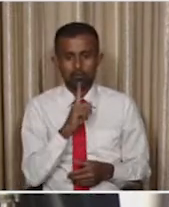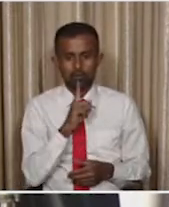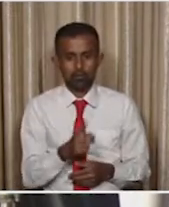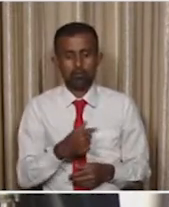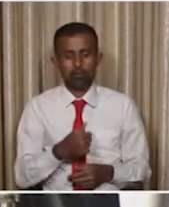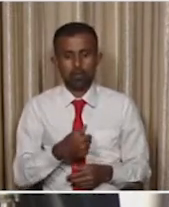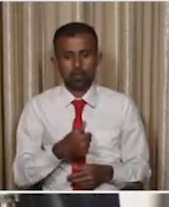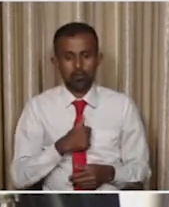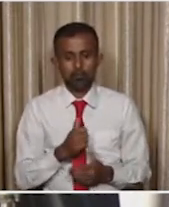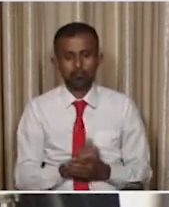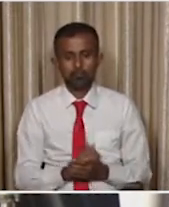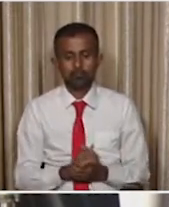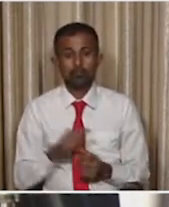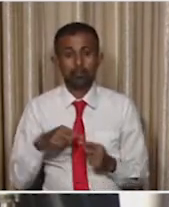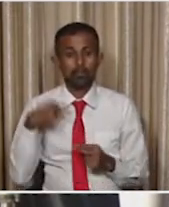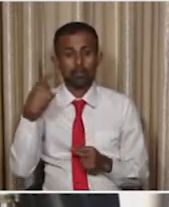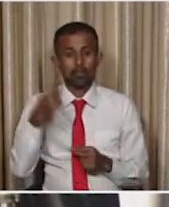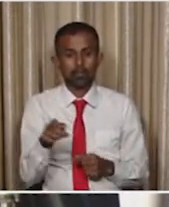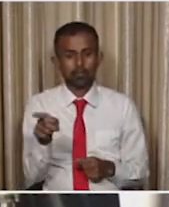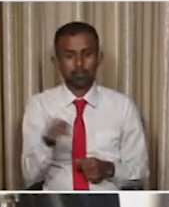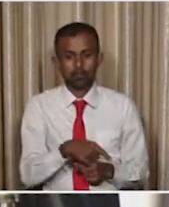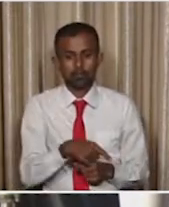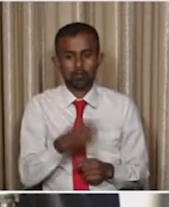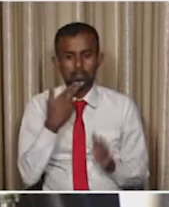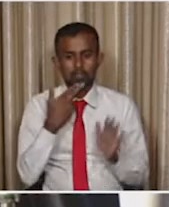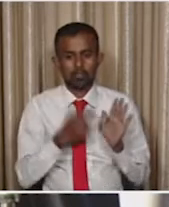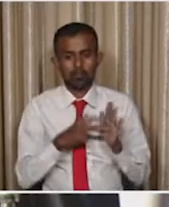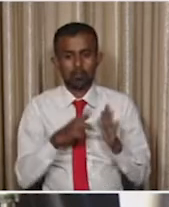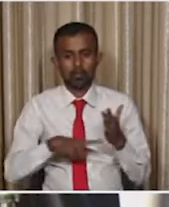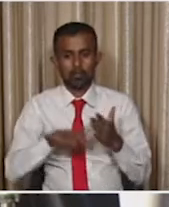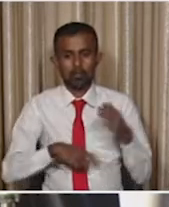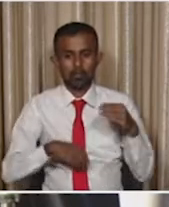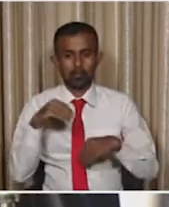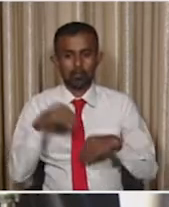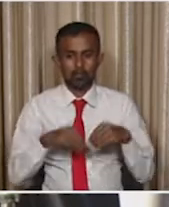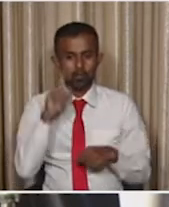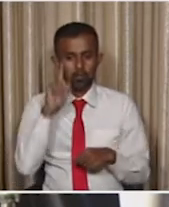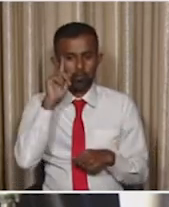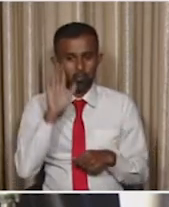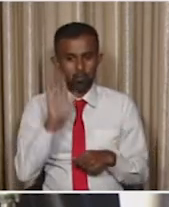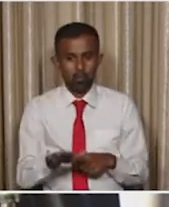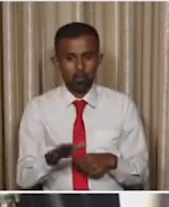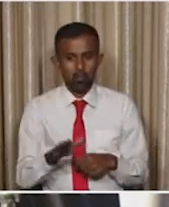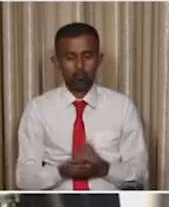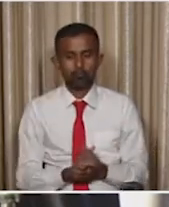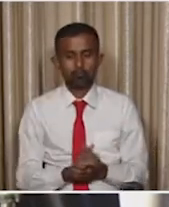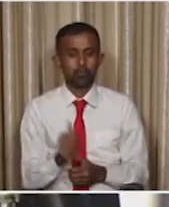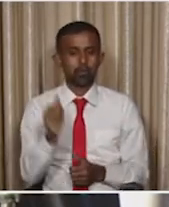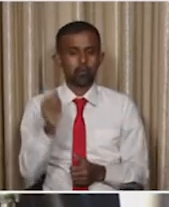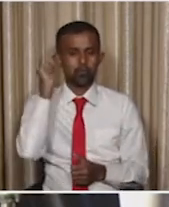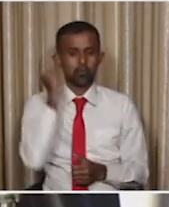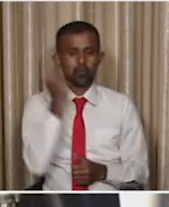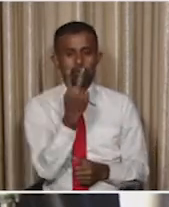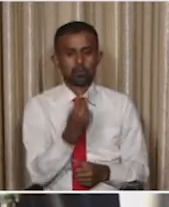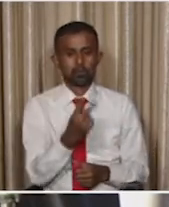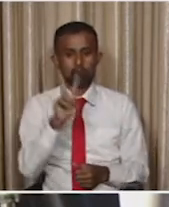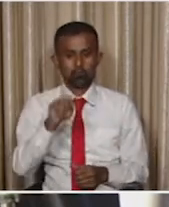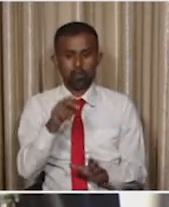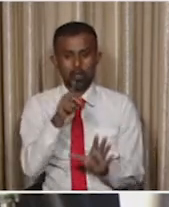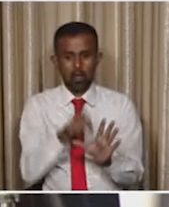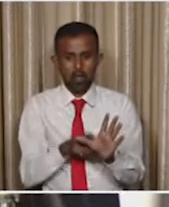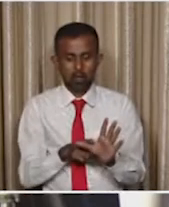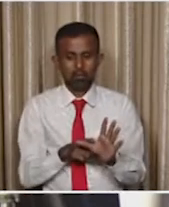தபால் மூல வாக்களிப்பு நடைபெற இருக்கின்றது கடந்த 2020 ஆம் ஆண்டு ஆகஸ்ட் மாதம் இந்த